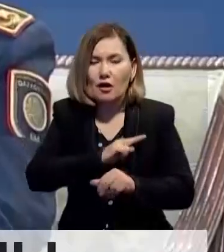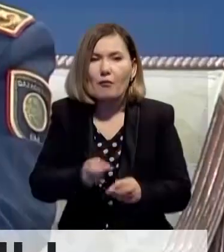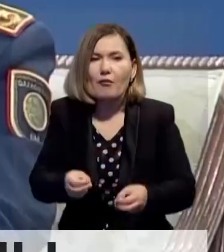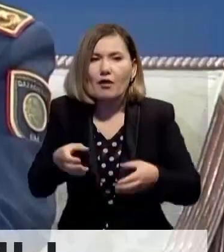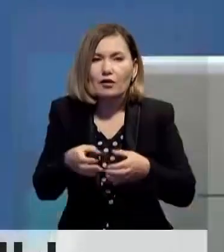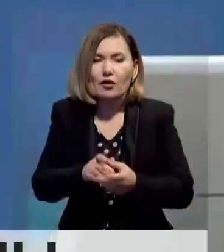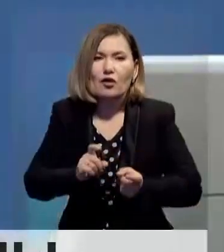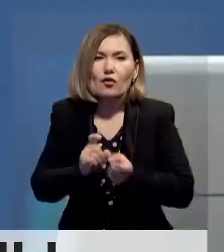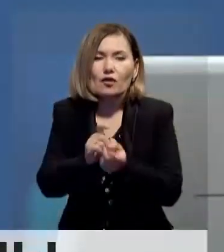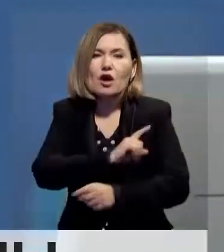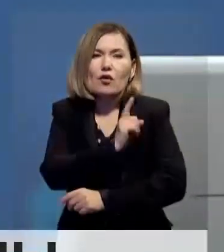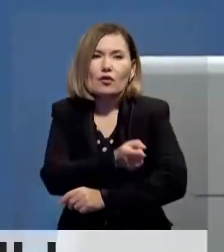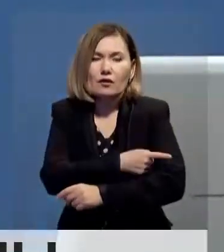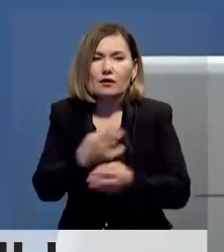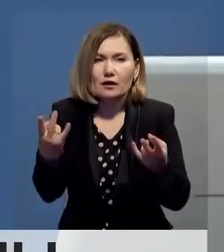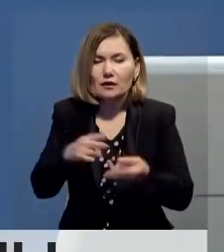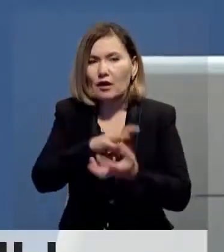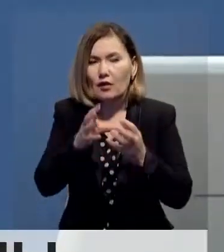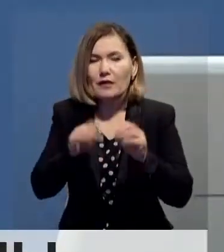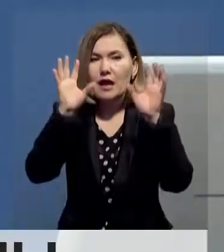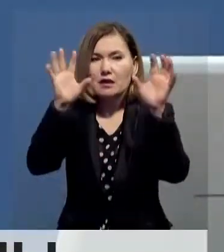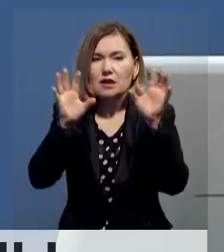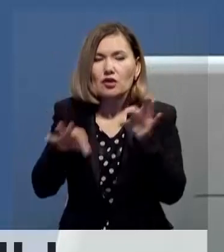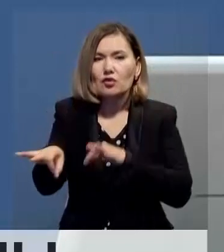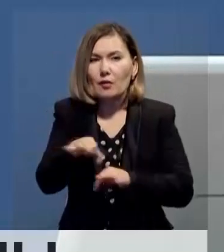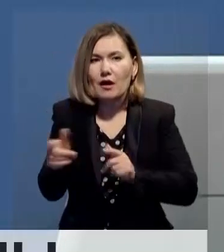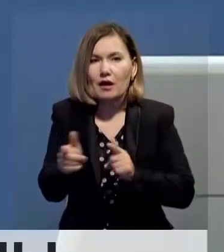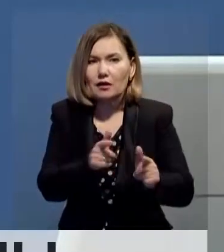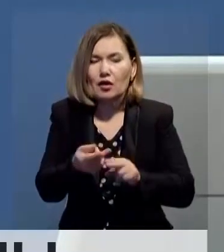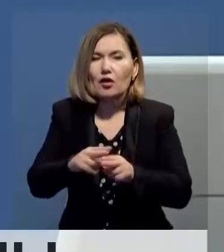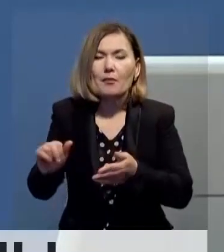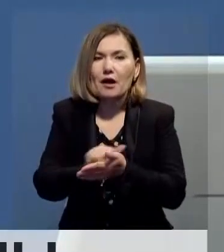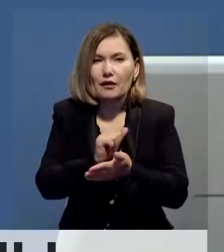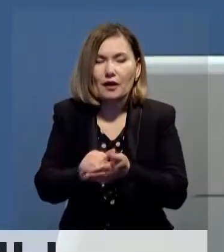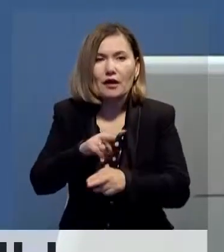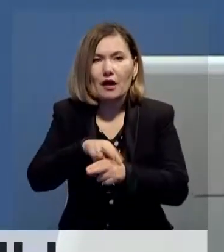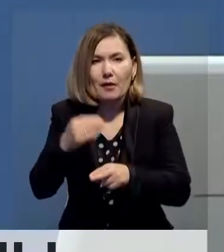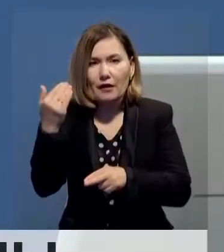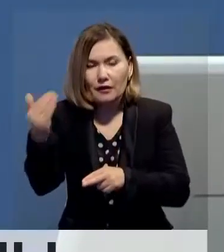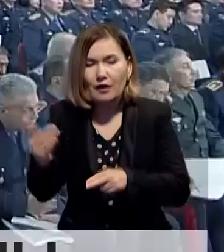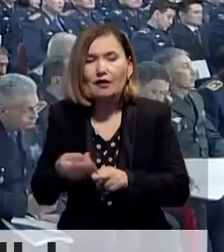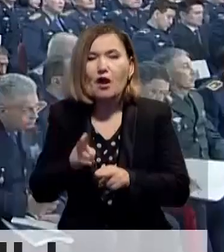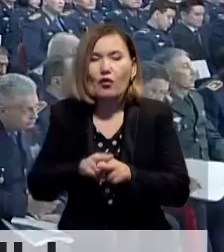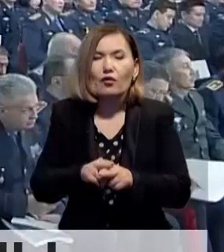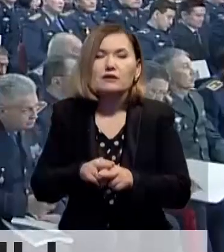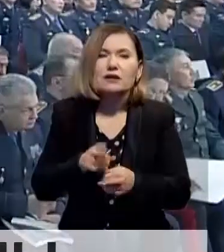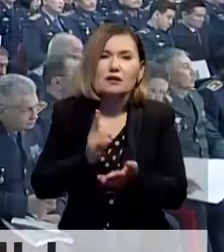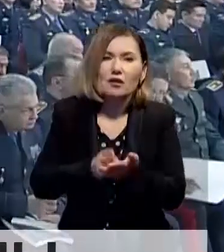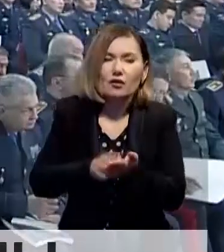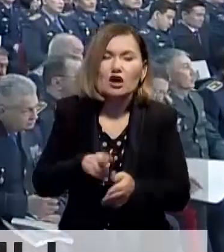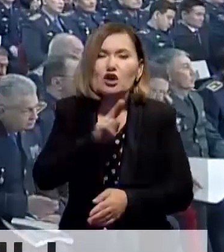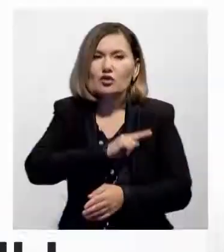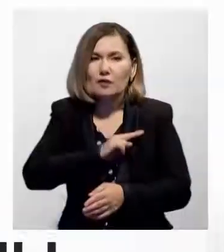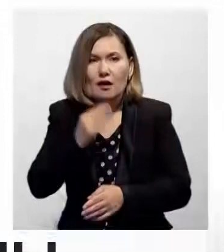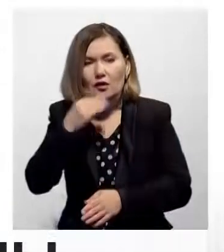қылмыстық процестік заңнаманы жетілдіру туралы заң жобасын әзірледі. Бұл құжат тергеушілердің және анықтаушылардың жұмысын жеңілдету